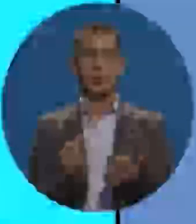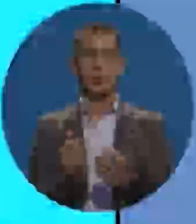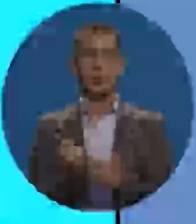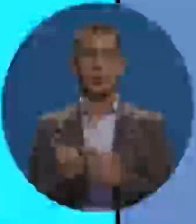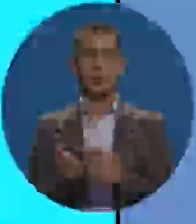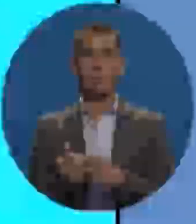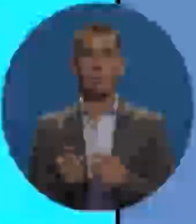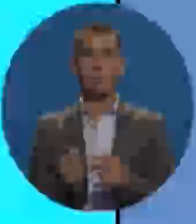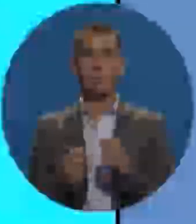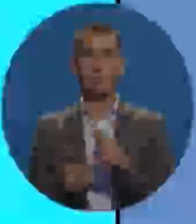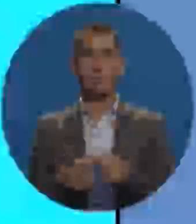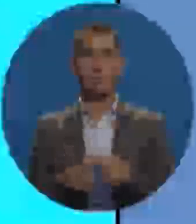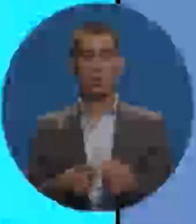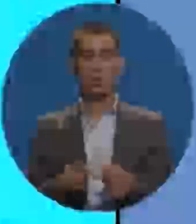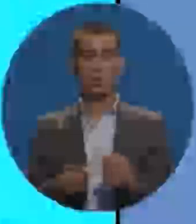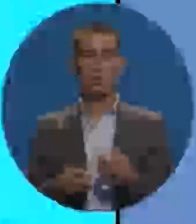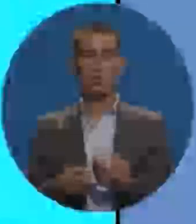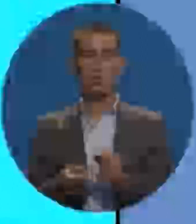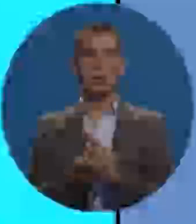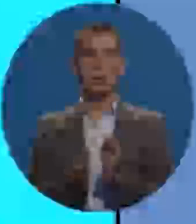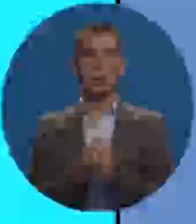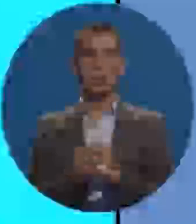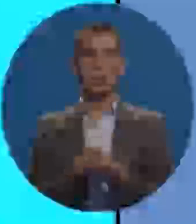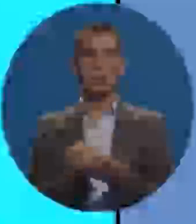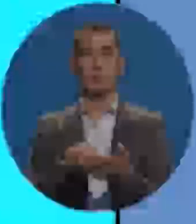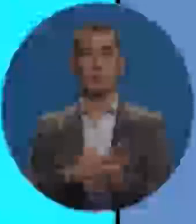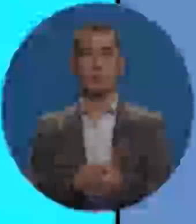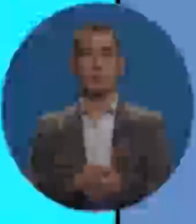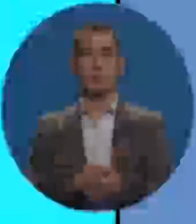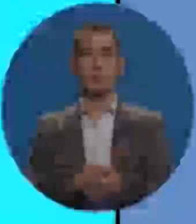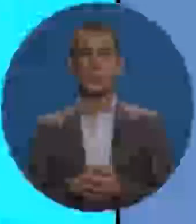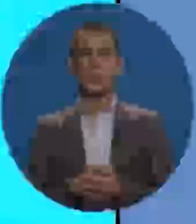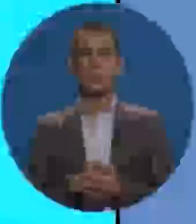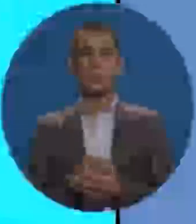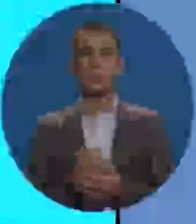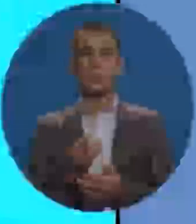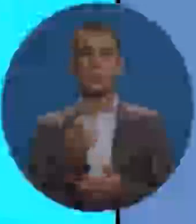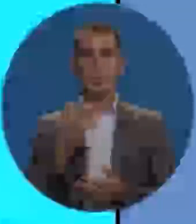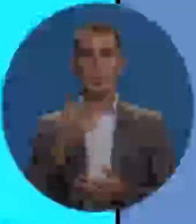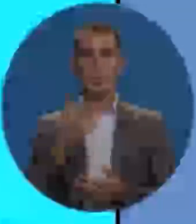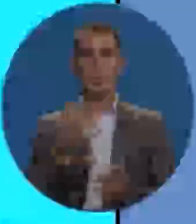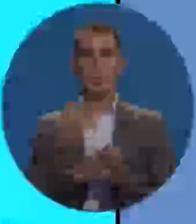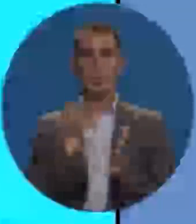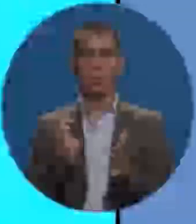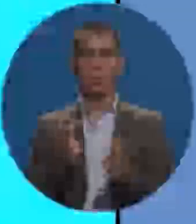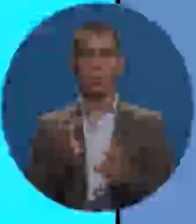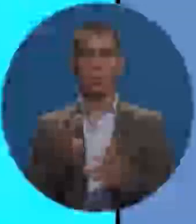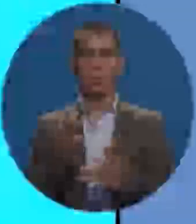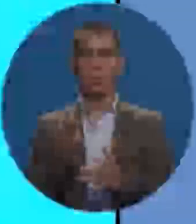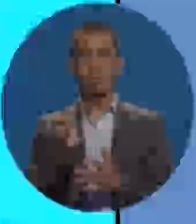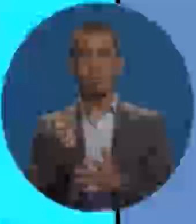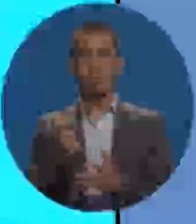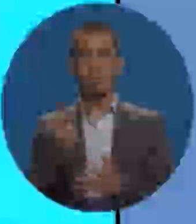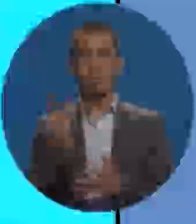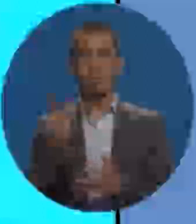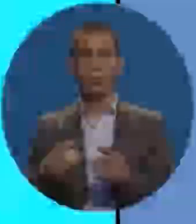таңба қосылушыларының қосындысы менен алмастырын. Демек, 402, 400 қосу